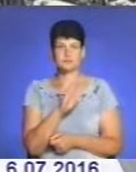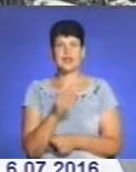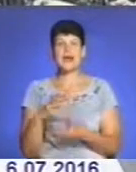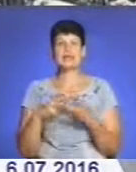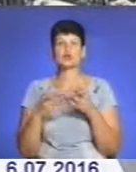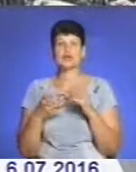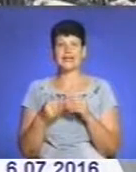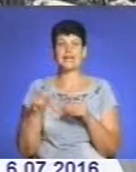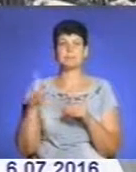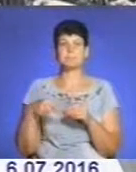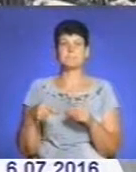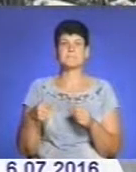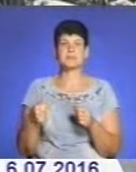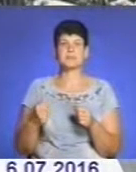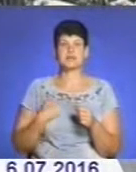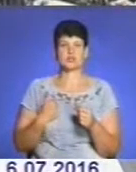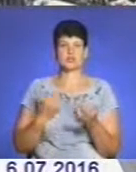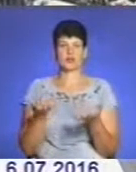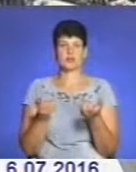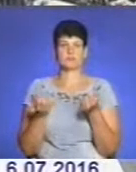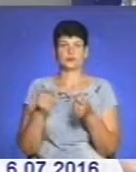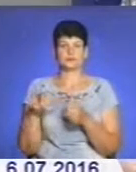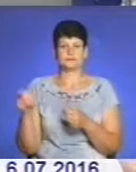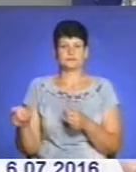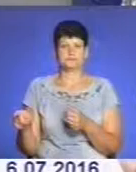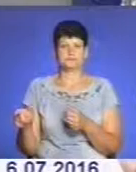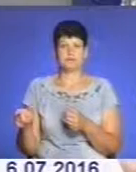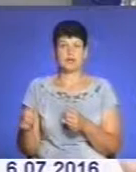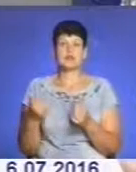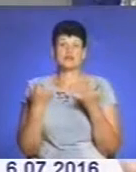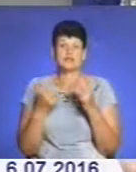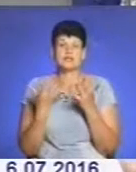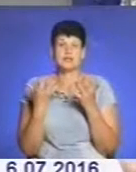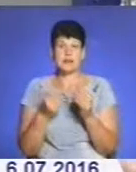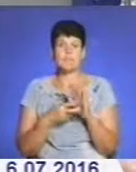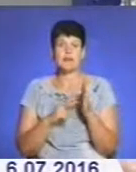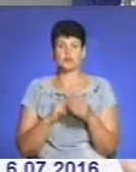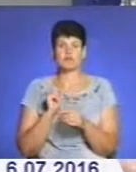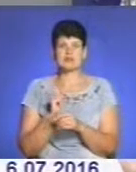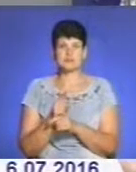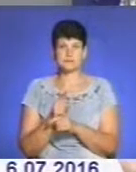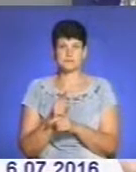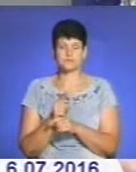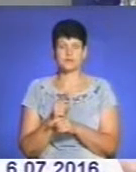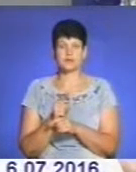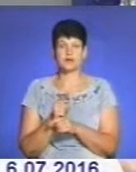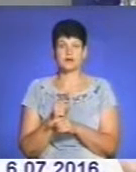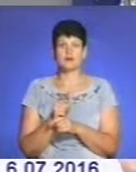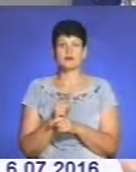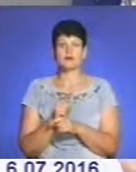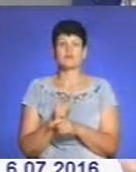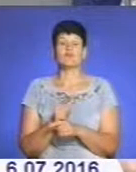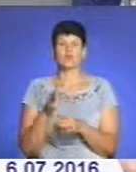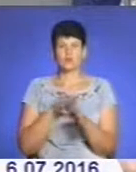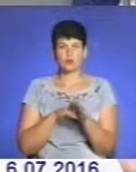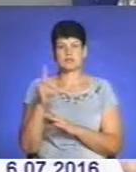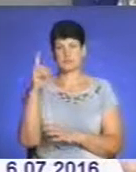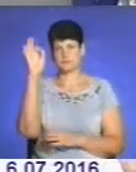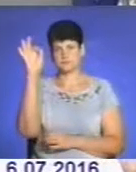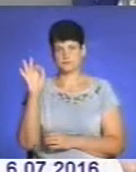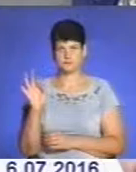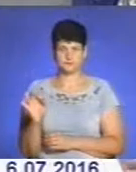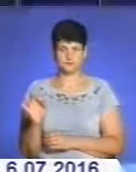строкову службу. Що маємо сьогодні? На сьогоднішній день планове завдання з призову на строкову військову службу виконано на 100%.